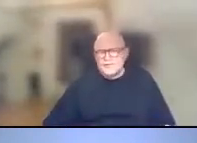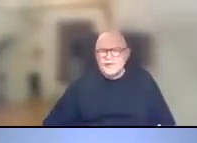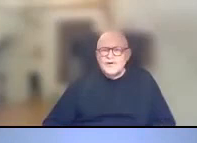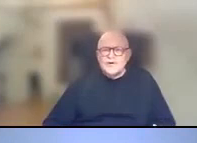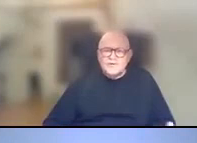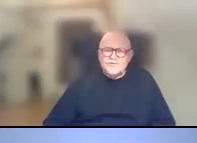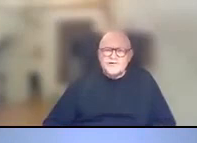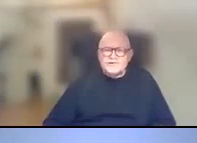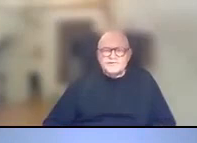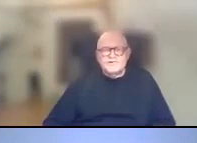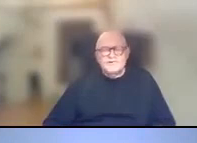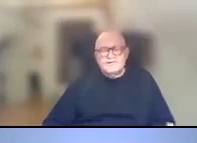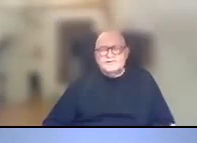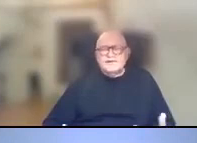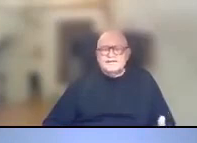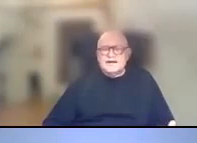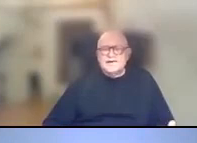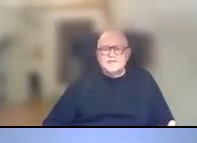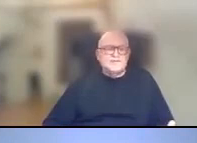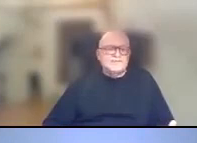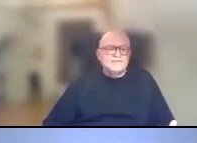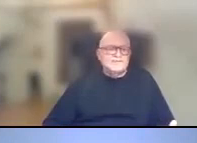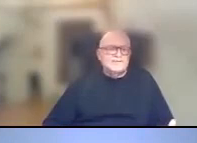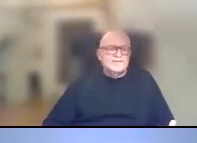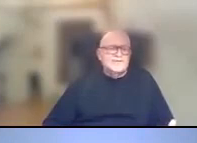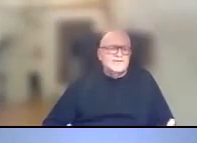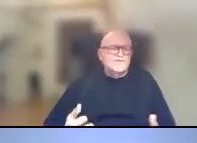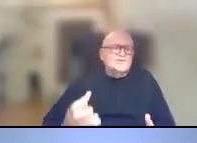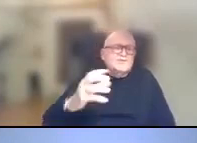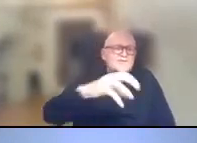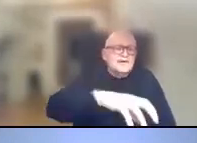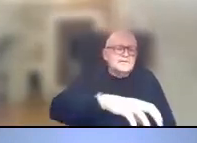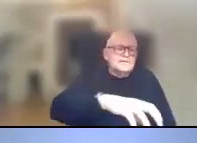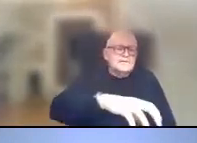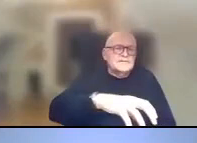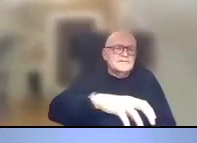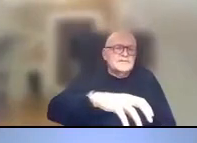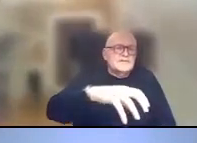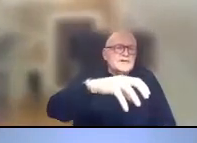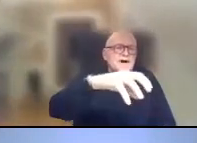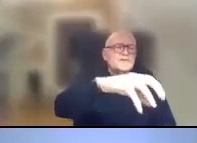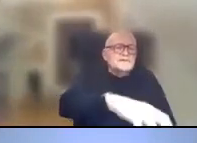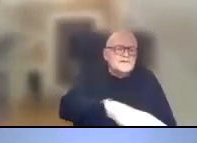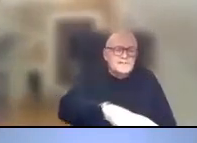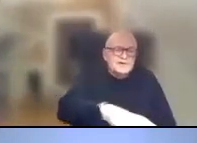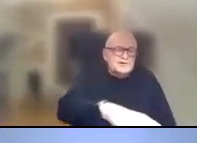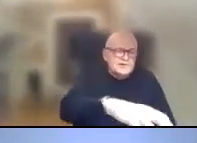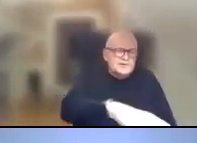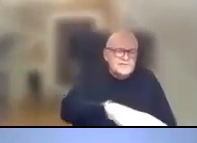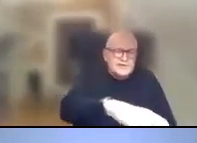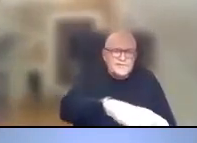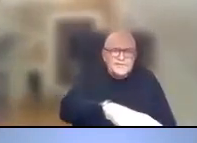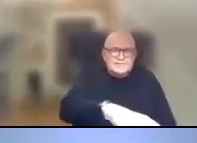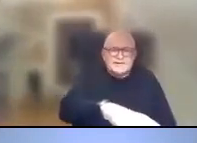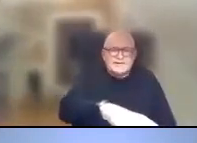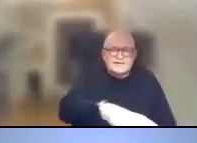Spannungen, Konflikte nicht ertragen können. Und die werden auf andere Menschen, in